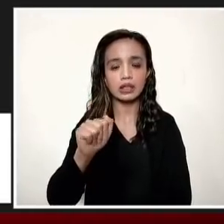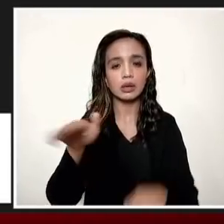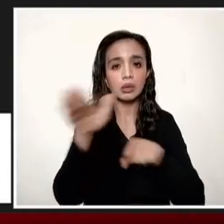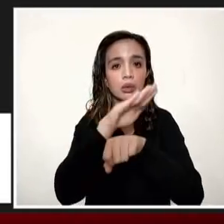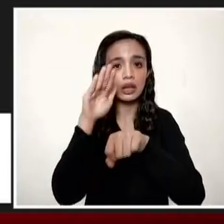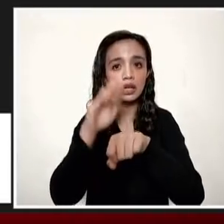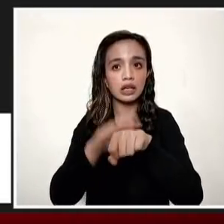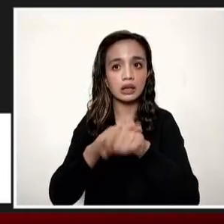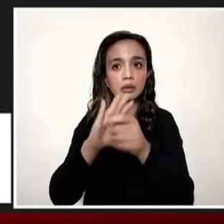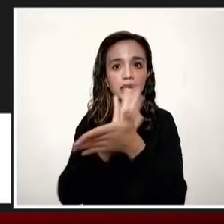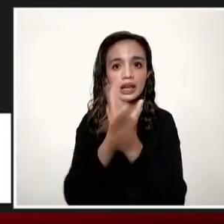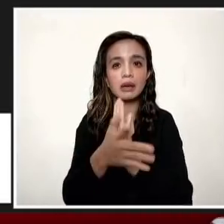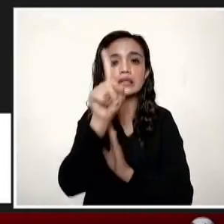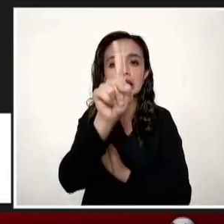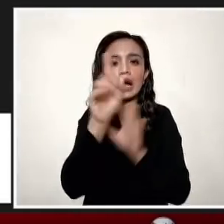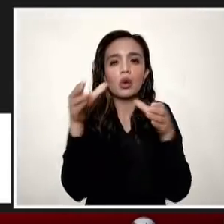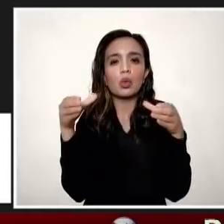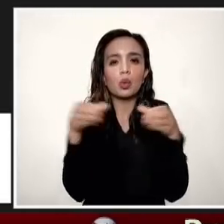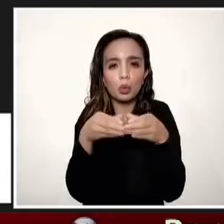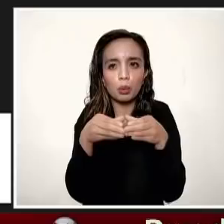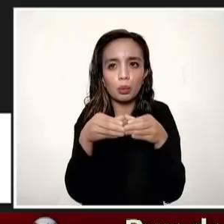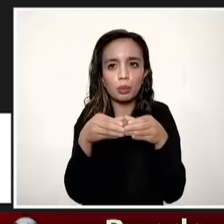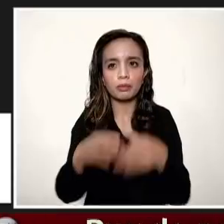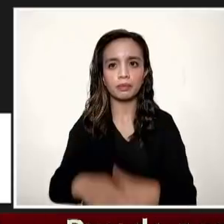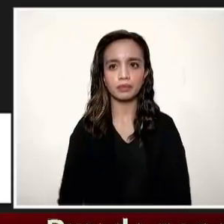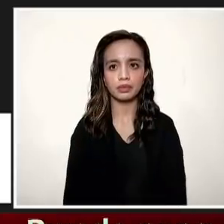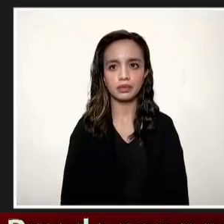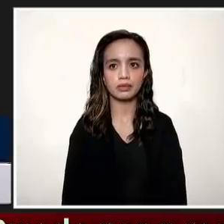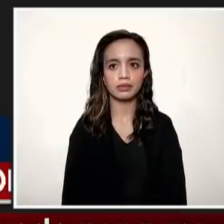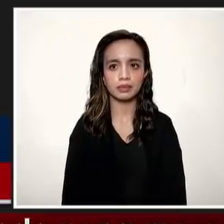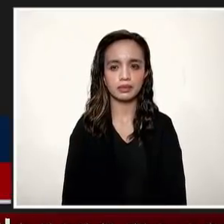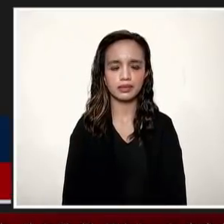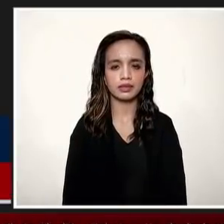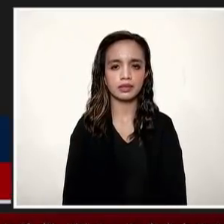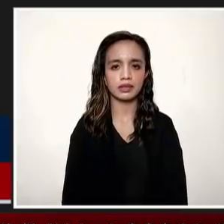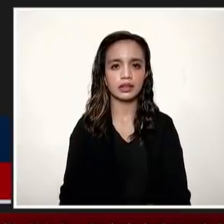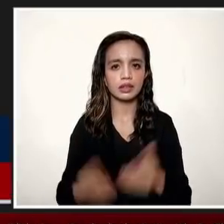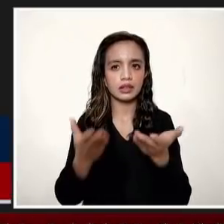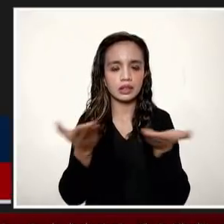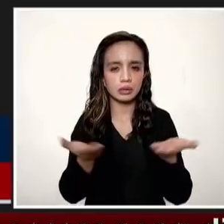isang grupo. Tingin ko malaking tulong itong eleksyon ito para